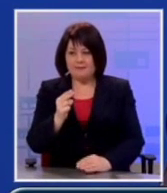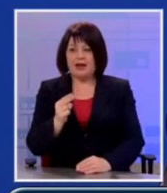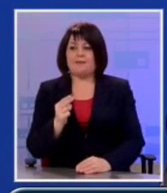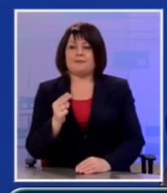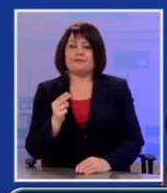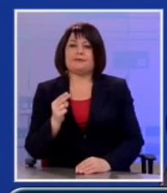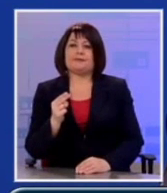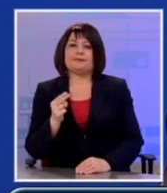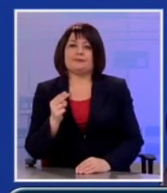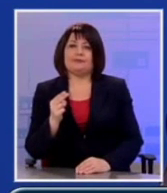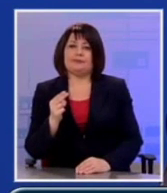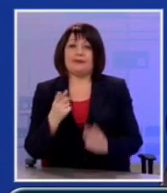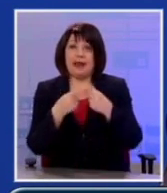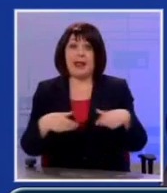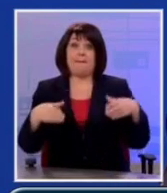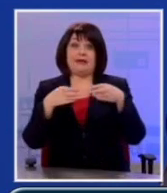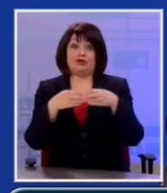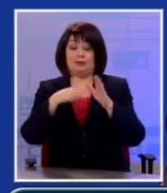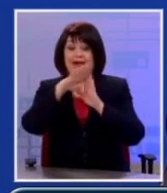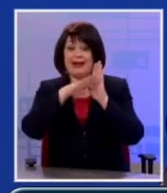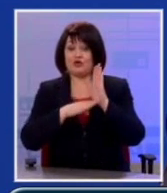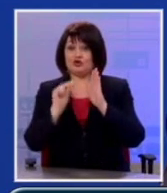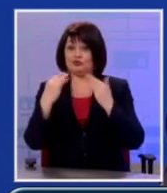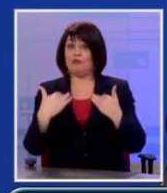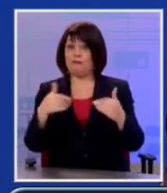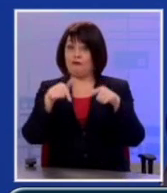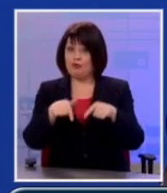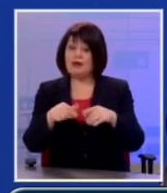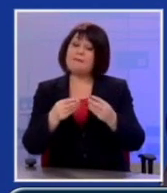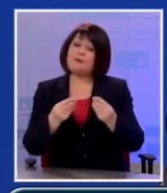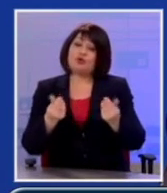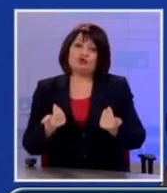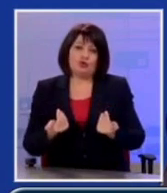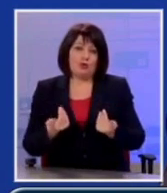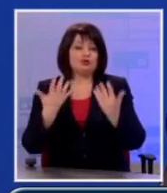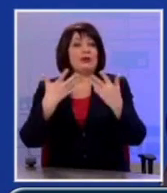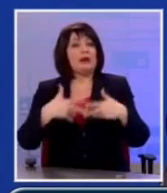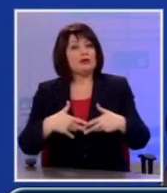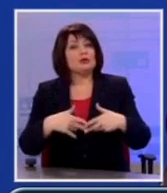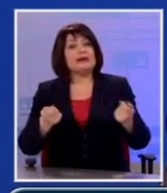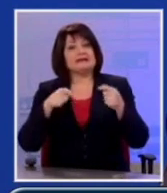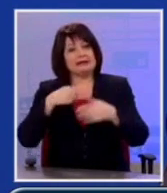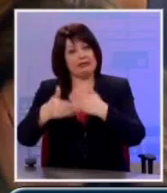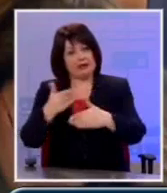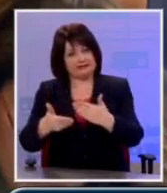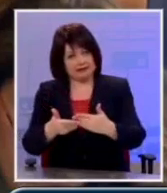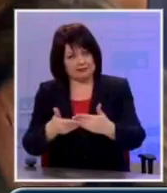αντικείμενο της Επιτροπής Κανονισμού της Βουλής το πώς ακριβώς θα λειτουργήσει αυτή η